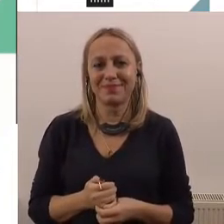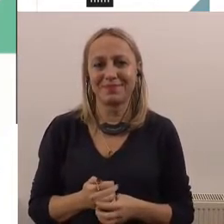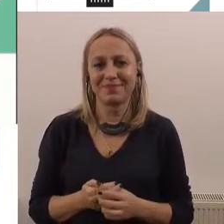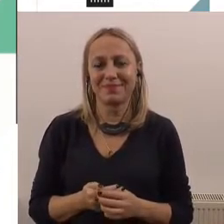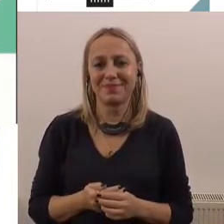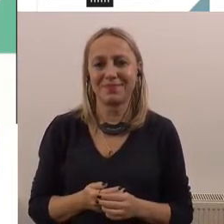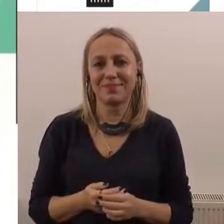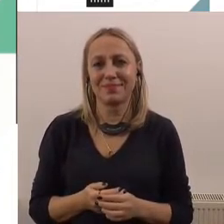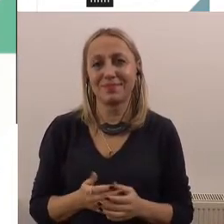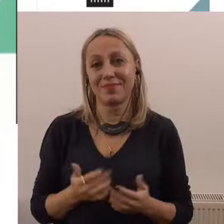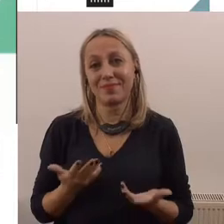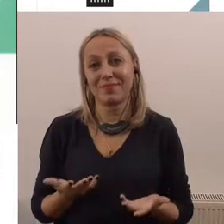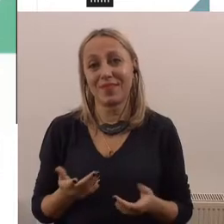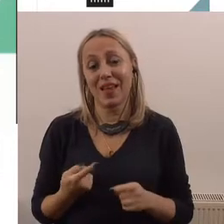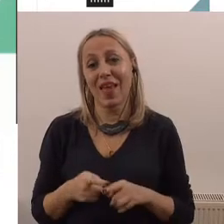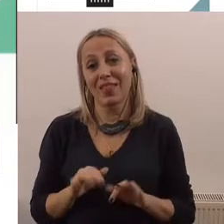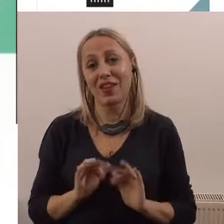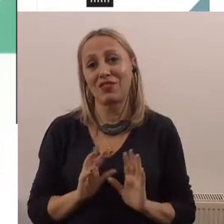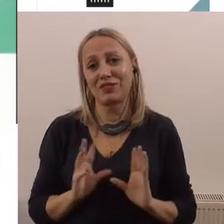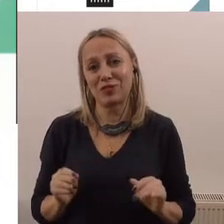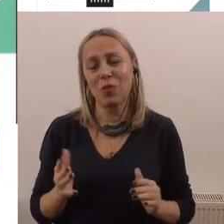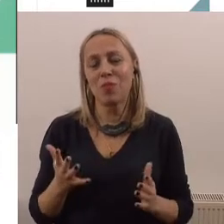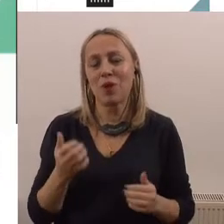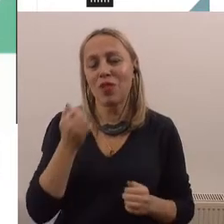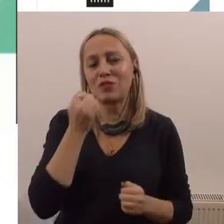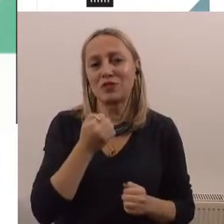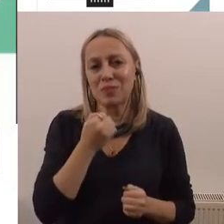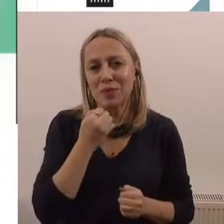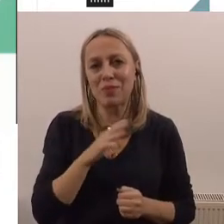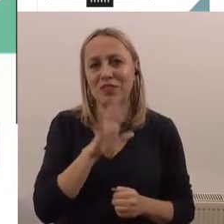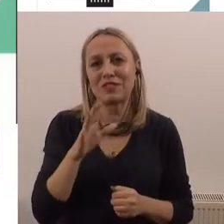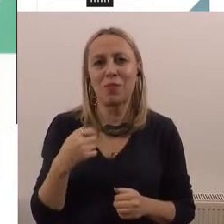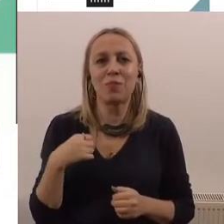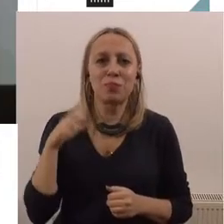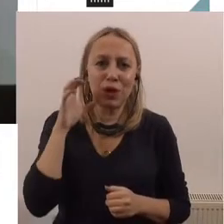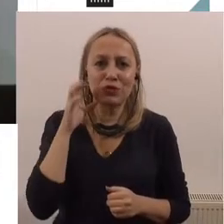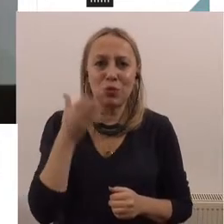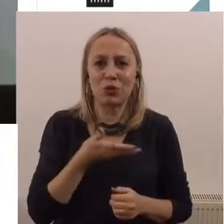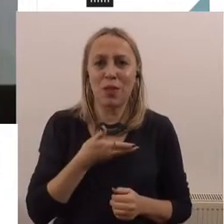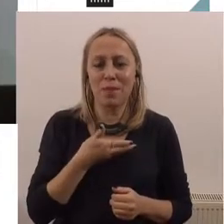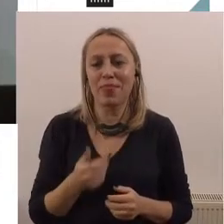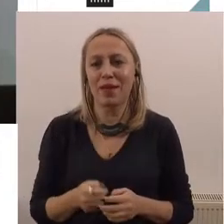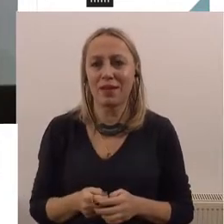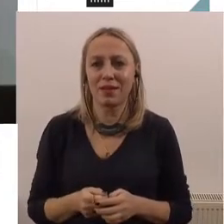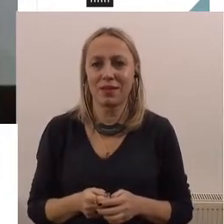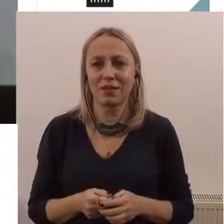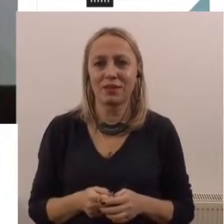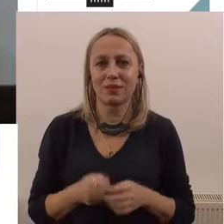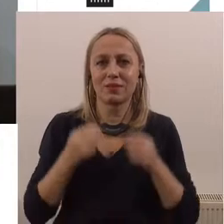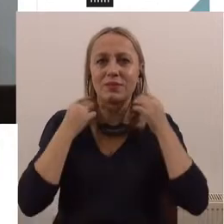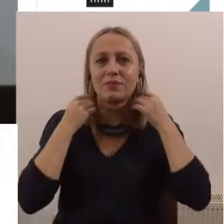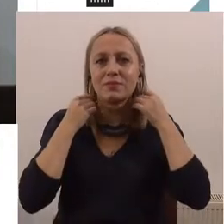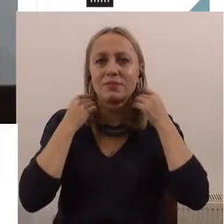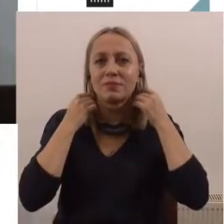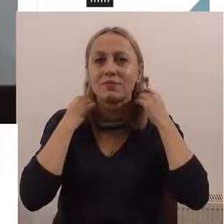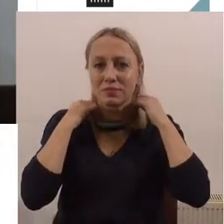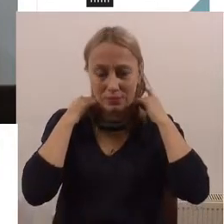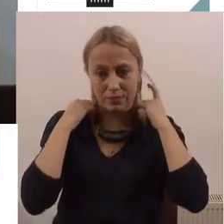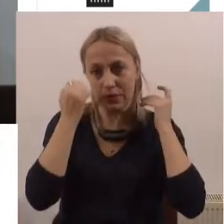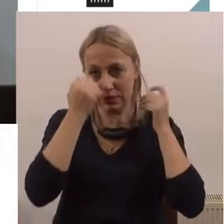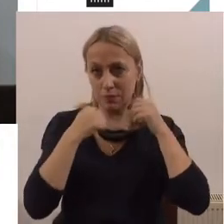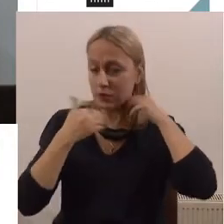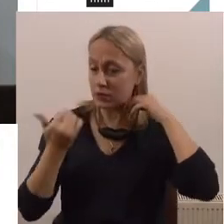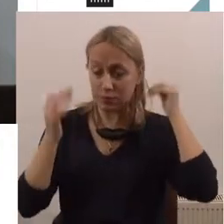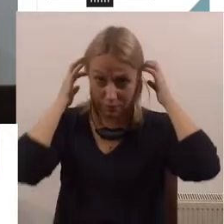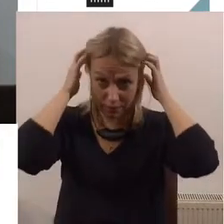So thank you. Yeah, thank you for listening. Спасибо, Анна. Это очень интересно было